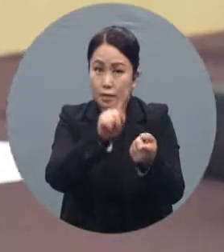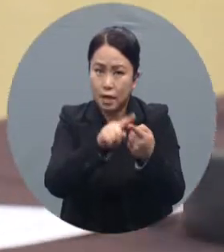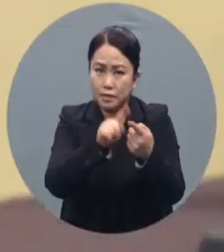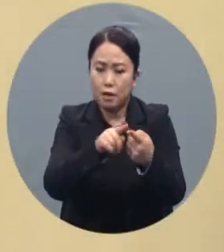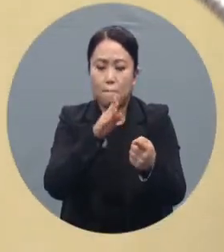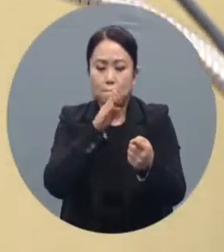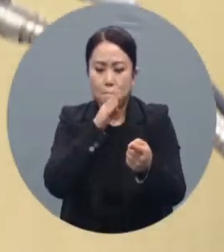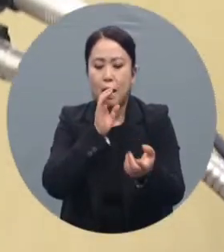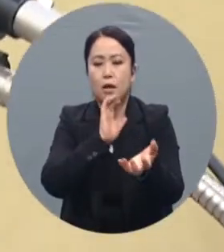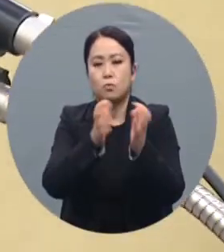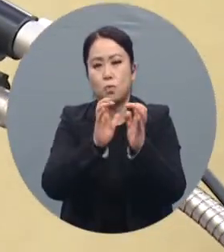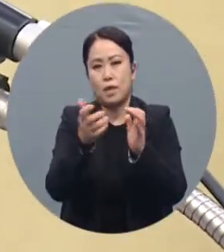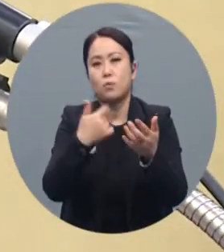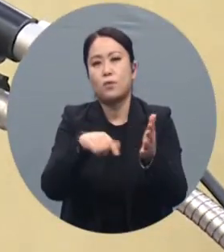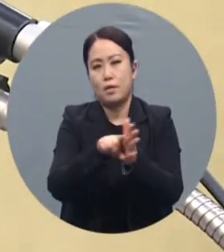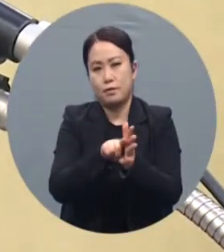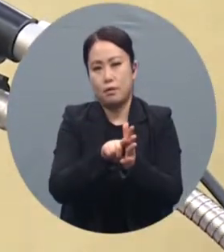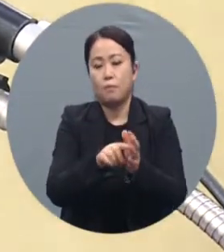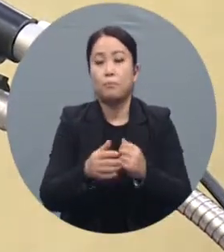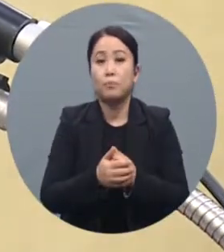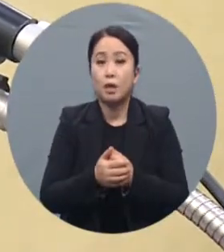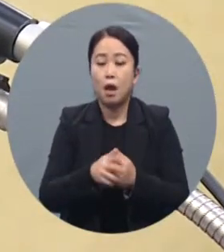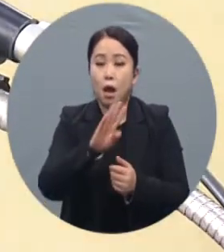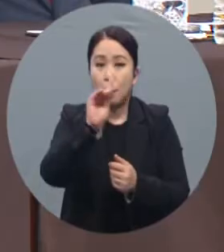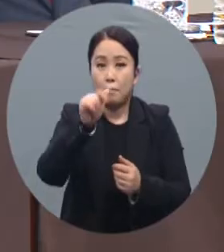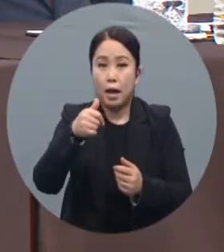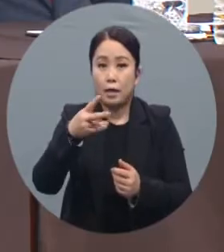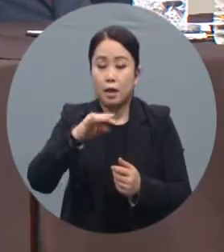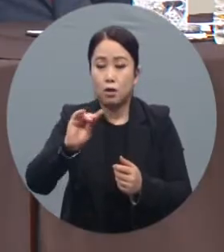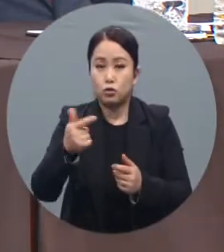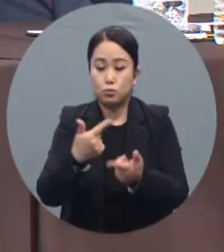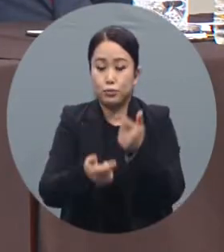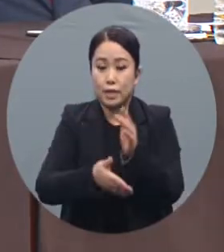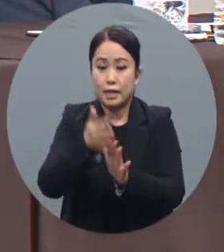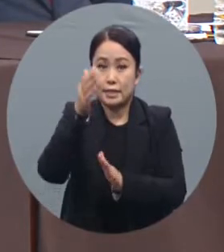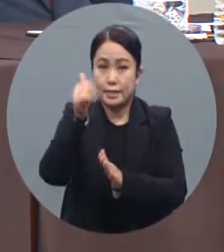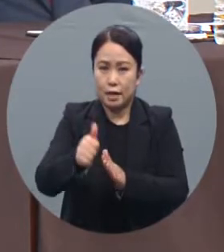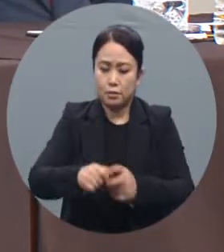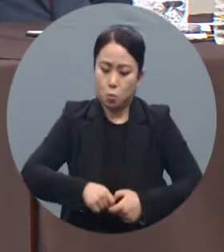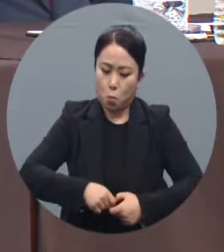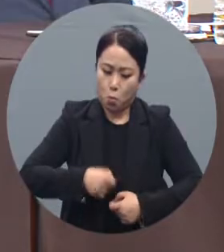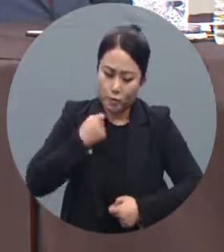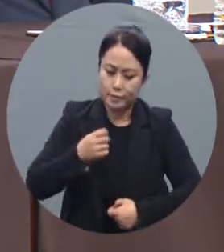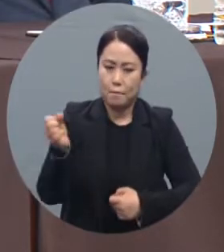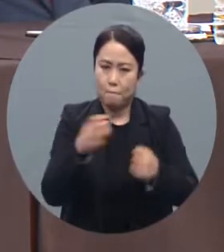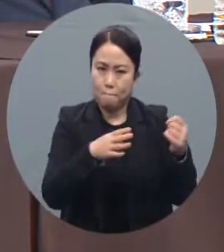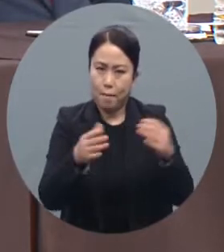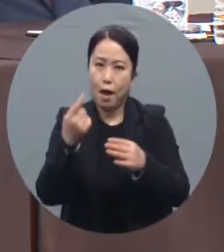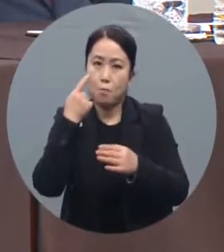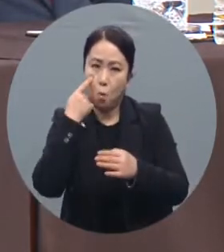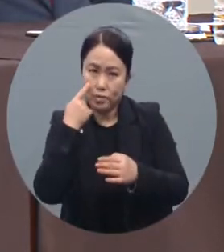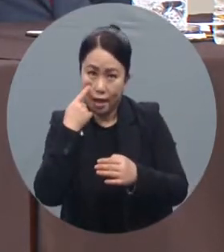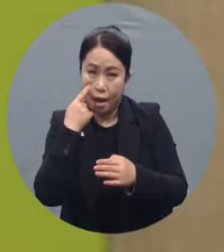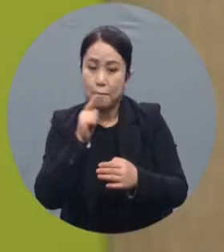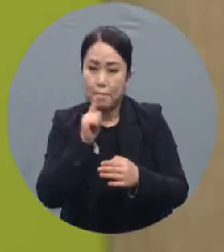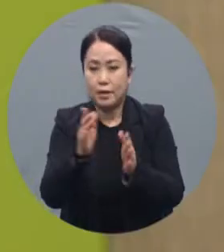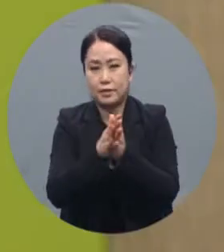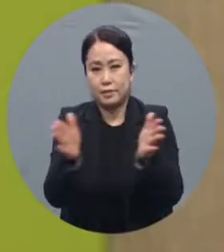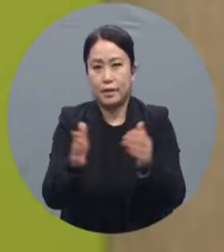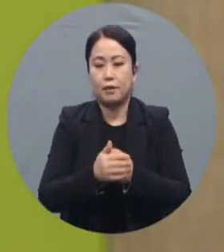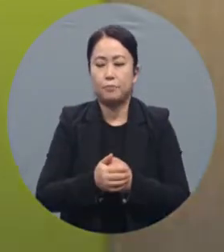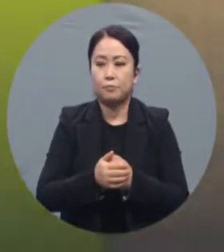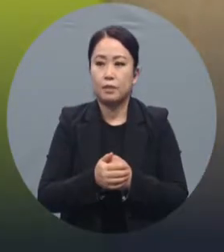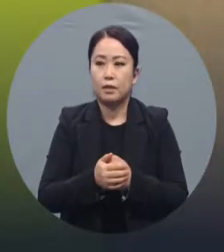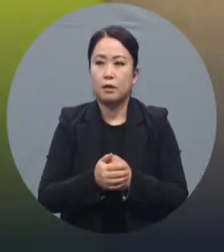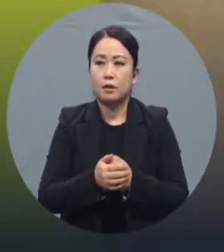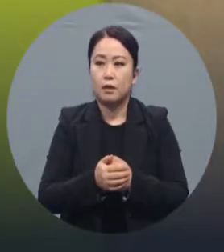논의하기 위해 모인 첫 자리입니다. 박형준 부산시장은 허심탄회하게 얘기해보자며 운을 뗐습니다.